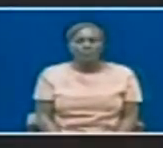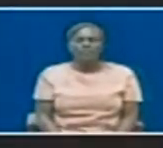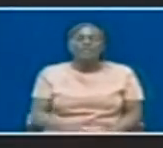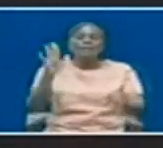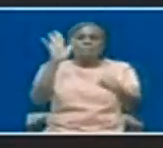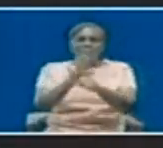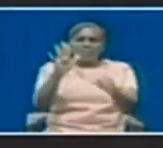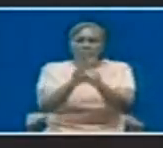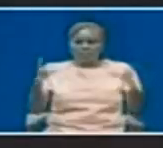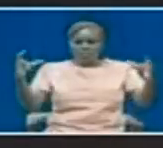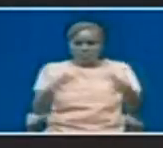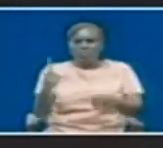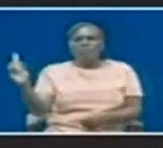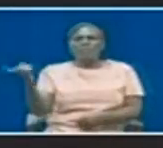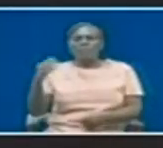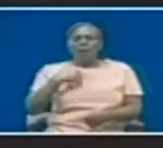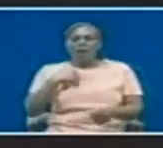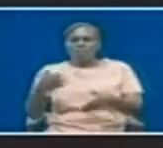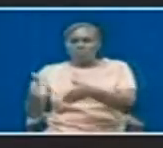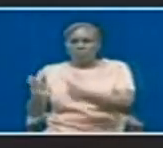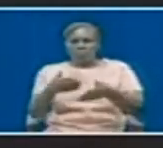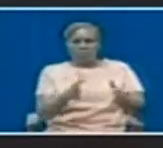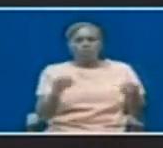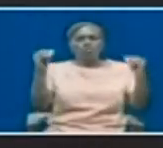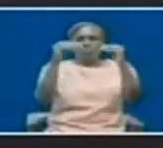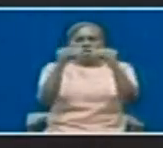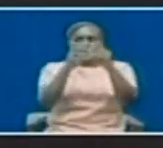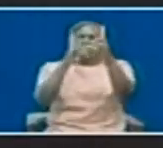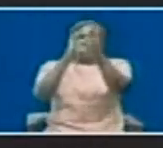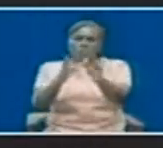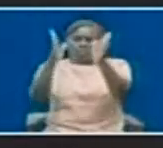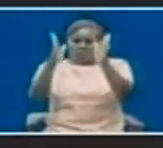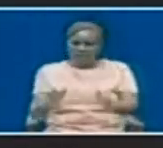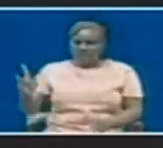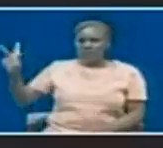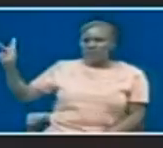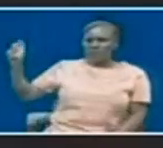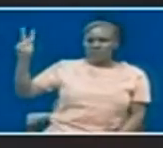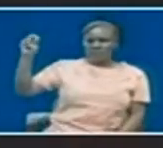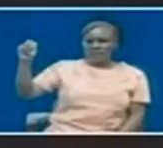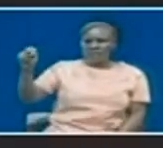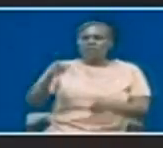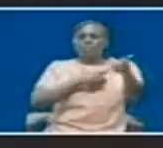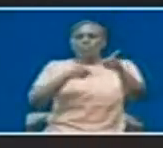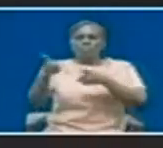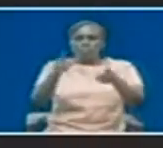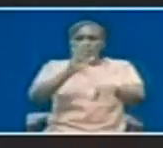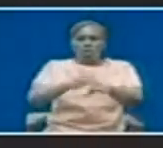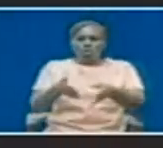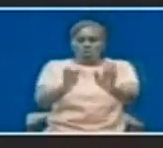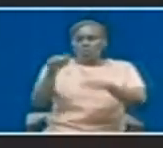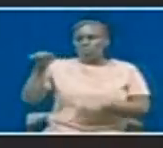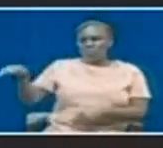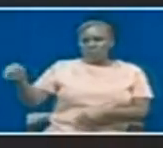Maelfu ya wakazi wa Nairobi wamepata fursa ya kutangamana na wanahabari wa runinga ya KTN kwenye msafara wa barabarani mapema